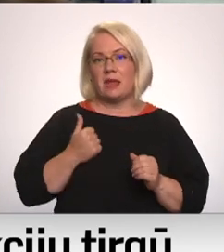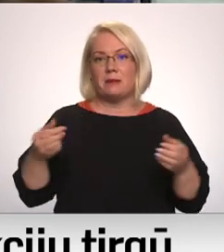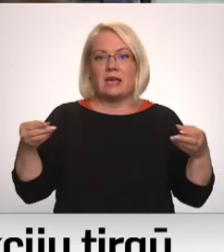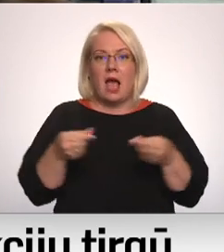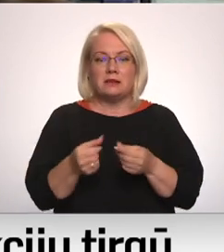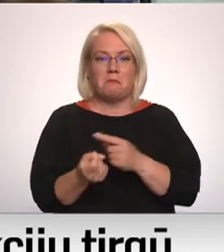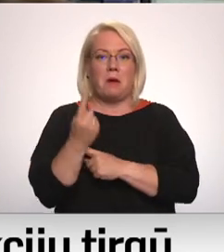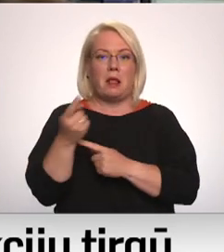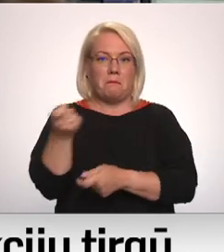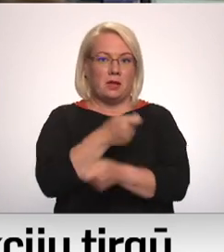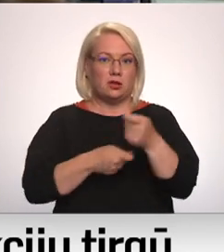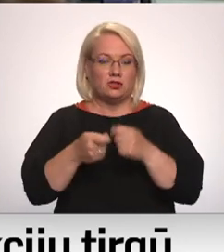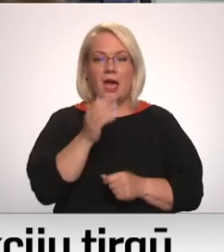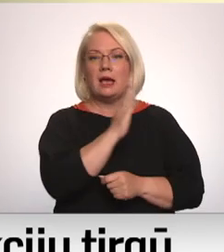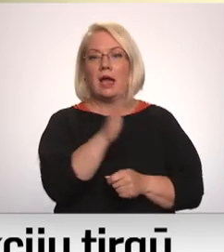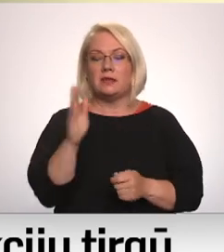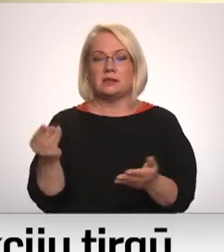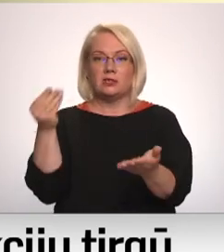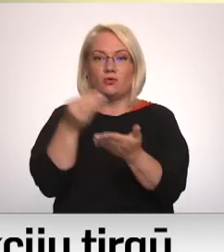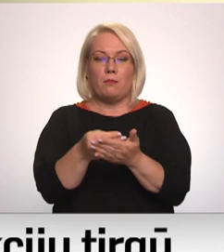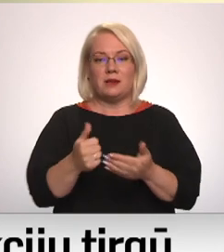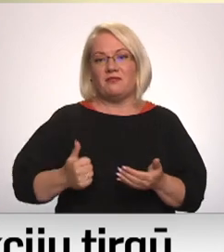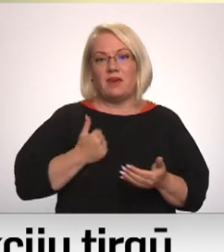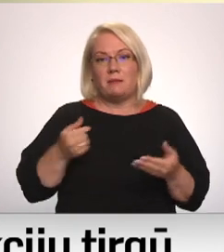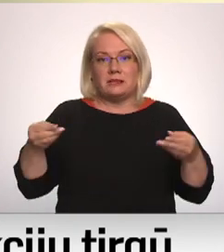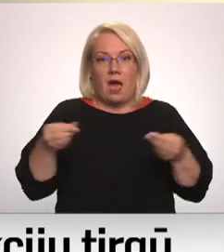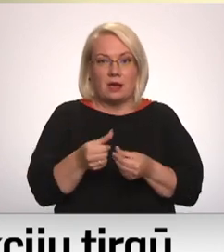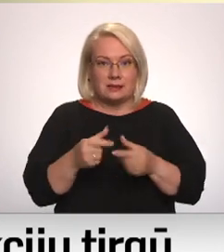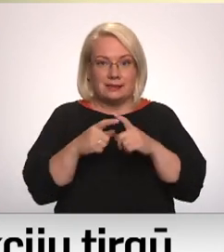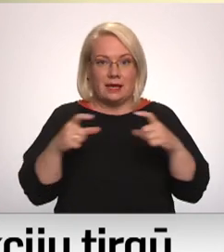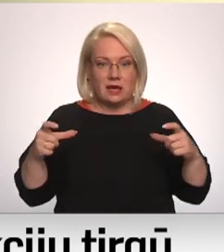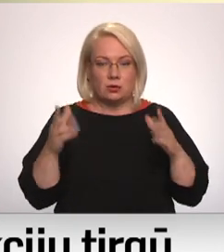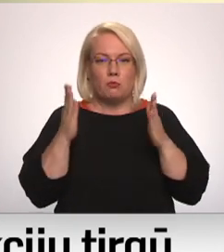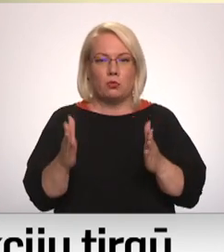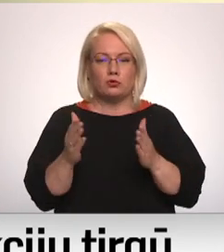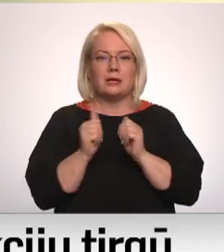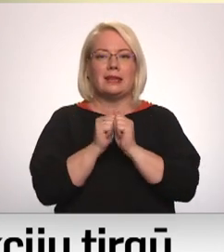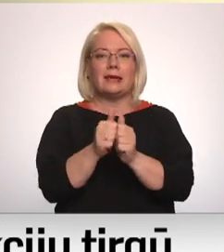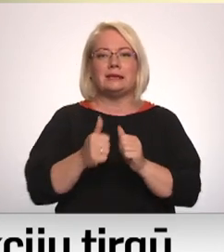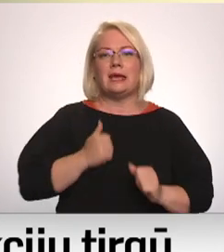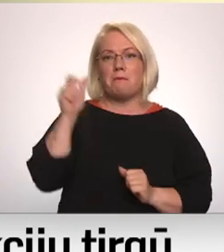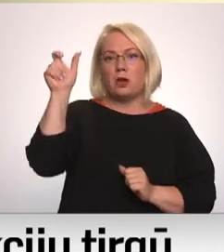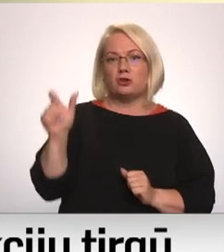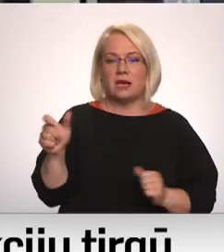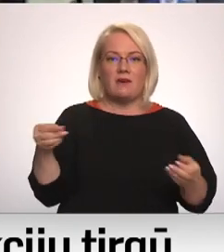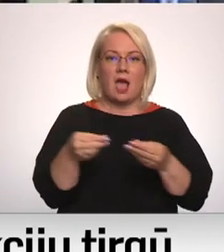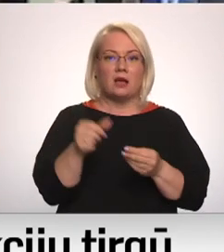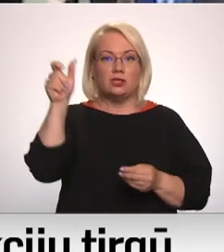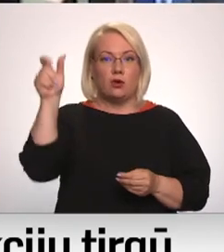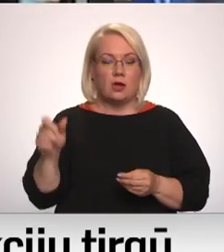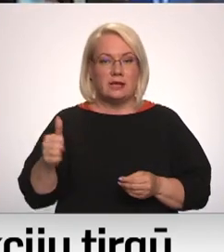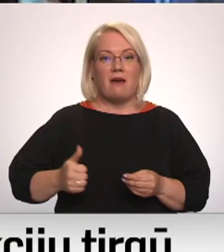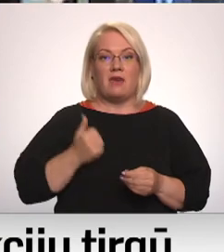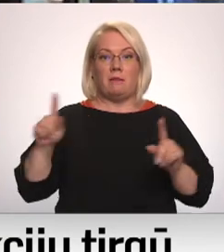biržā. Katrs, kurš iegādāsies uzņēmuma akcijas, automātiski kļūst par tā līdzīpašnieku jeb akcionāru. Ja uzņēmums